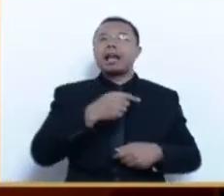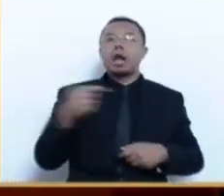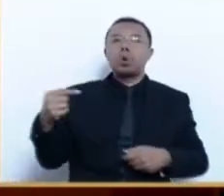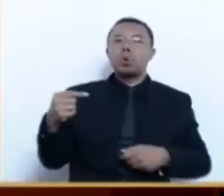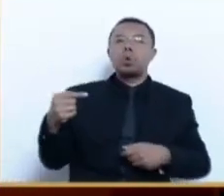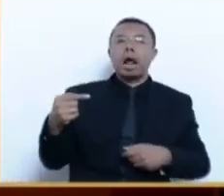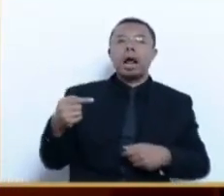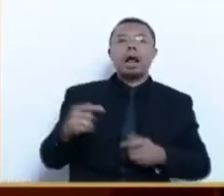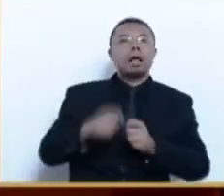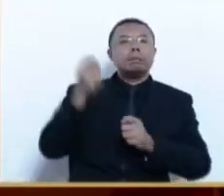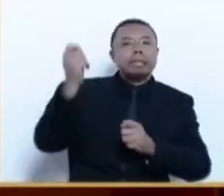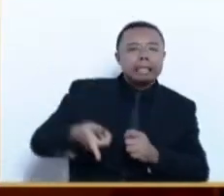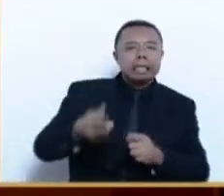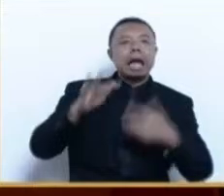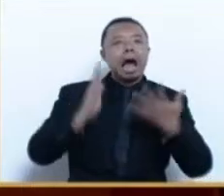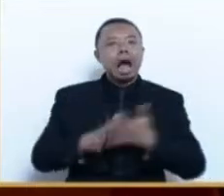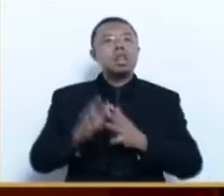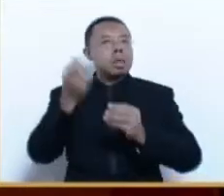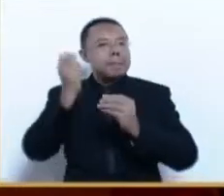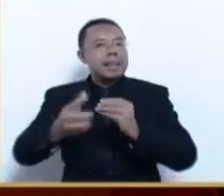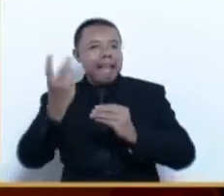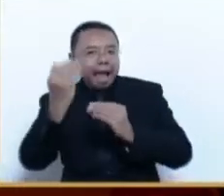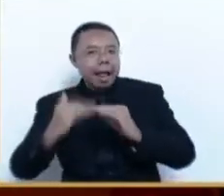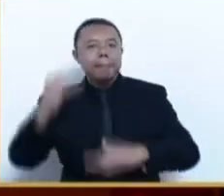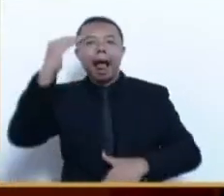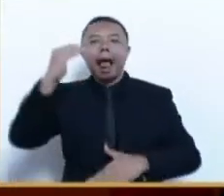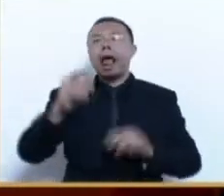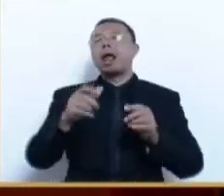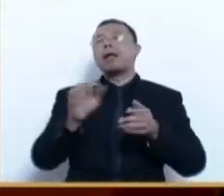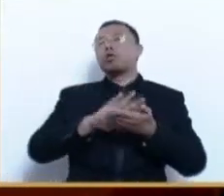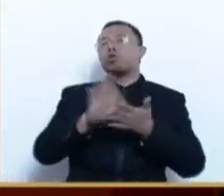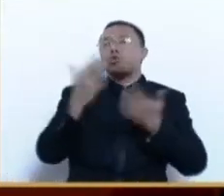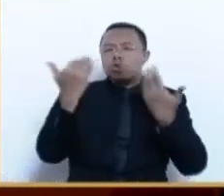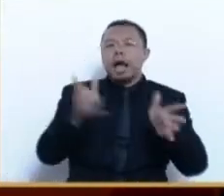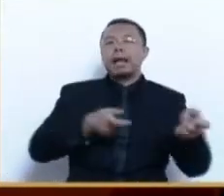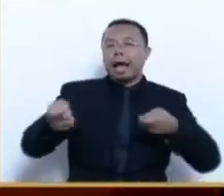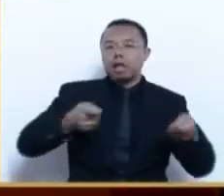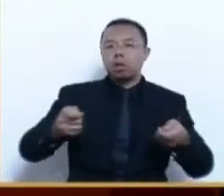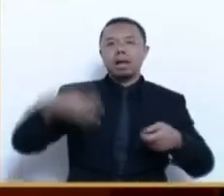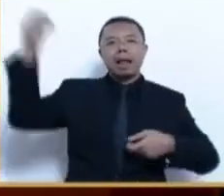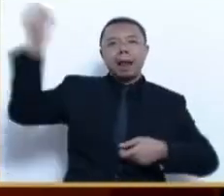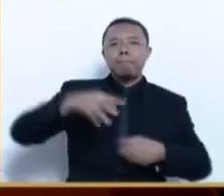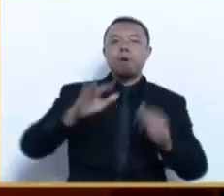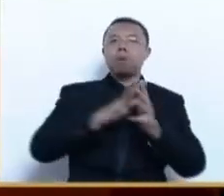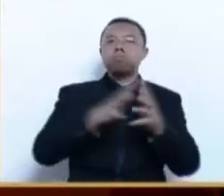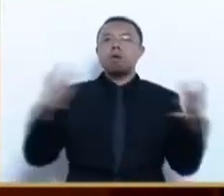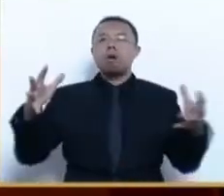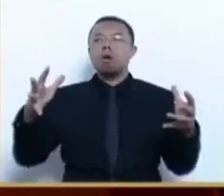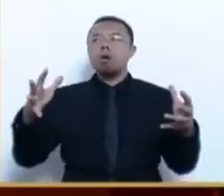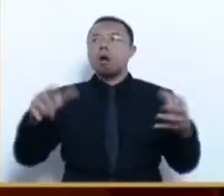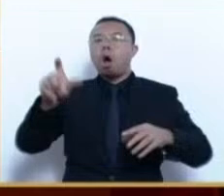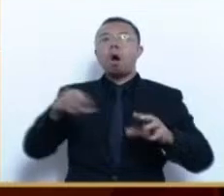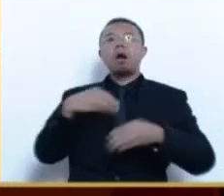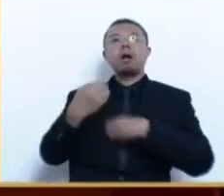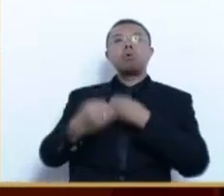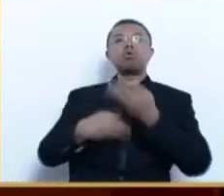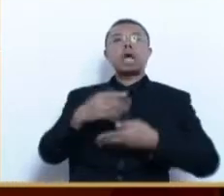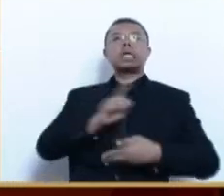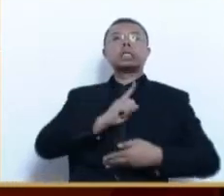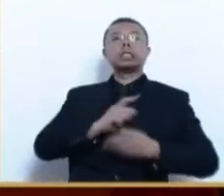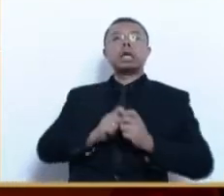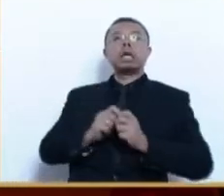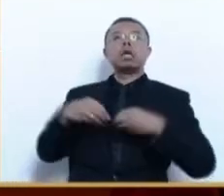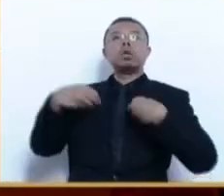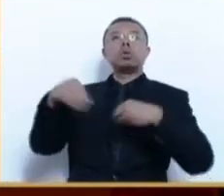inflasi adanya barang-barang impor membanjiri akhirnya apa produsen lokal tidak mampu lagi pajak